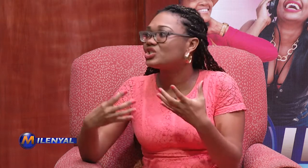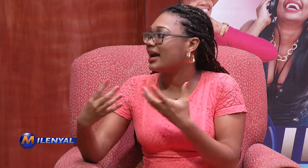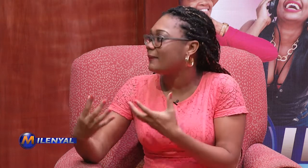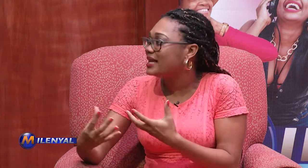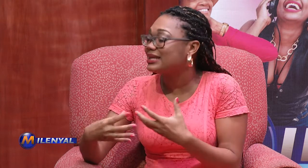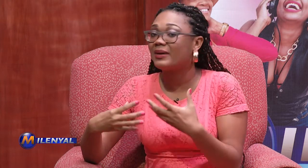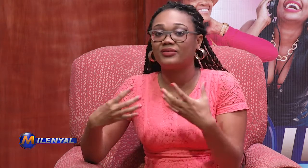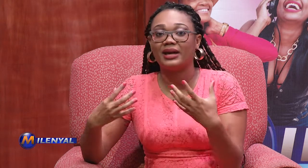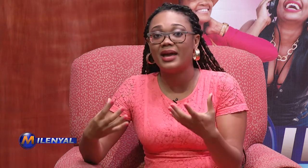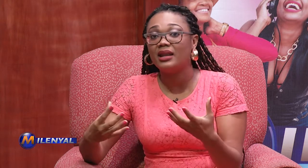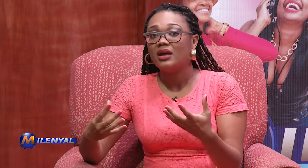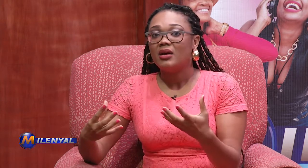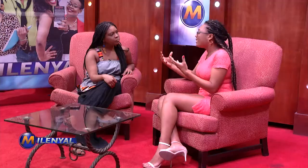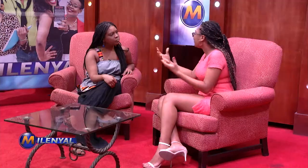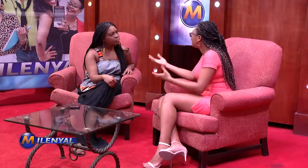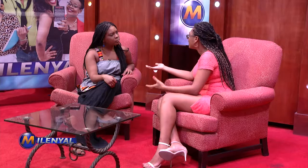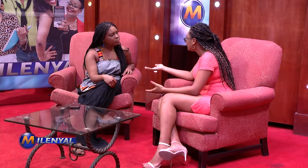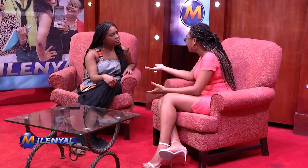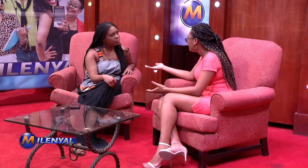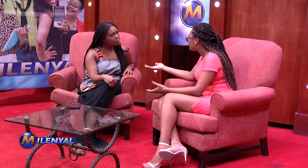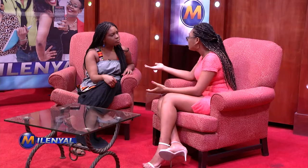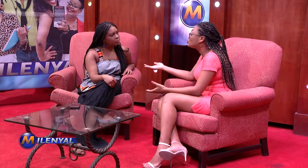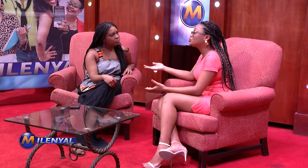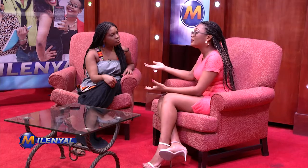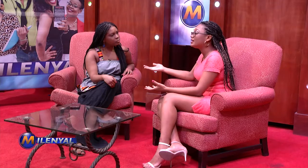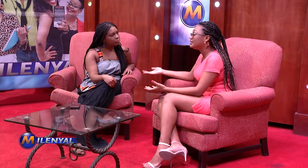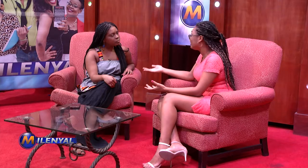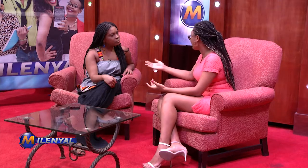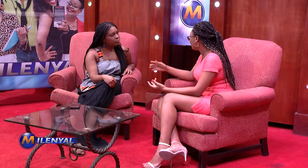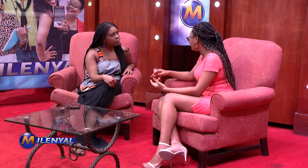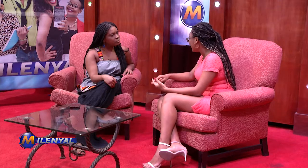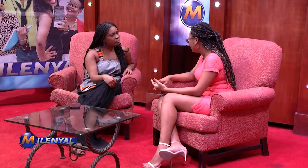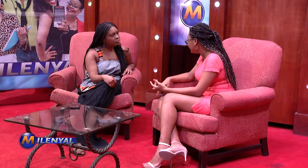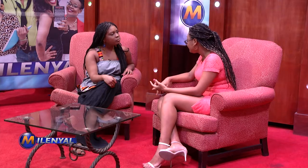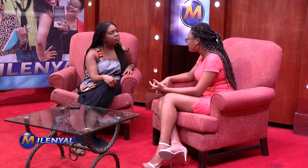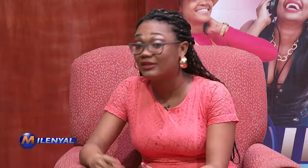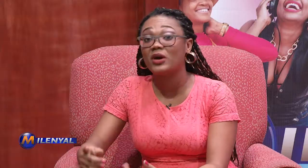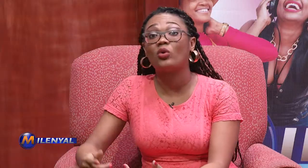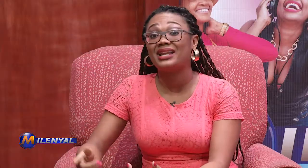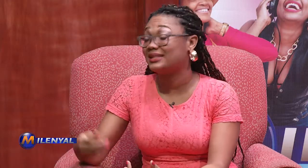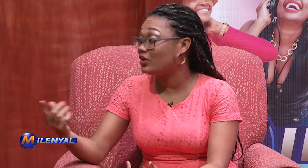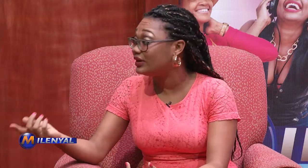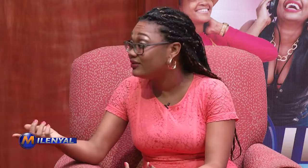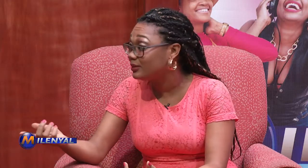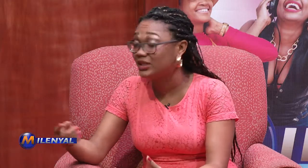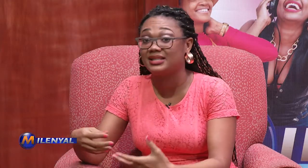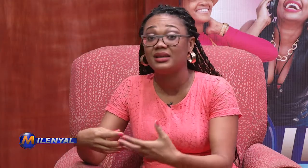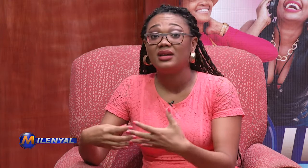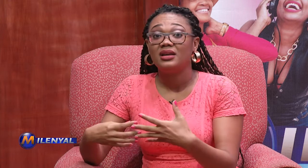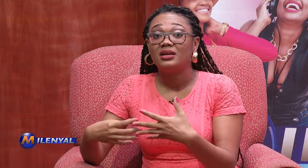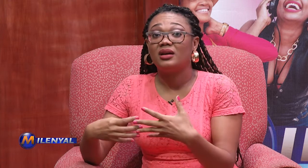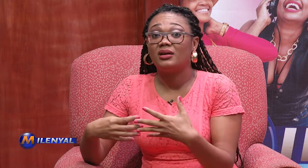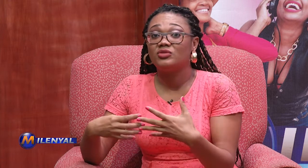le projet à Belle, ça, on va le faire à Belle. Mais à la fin de la journée, ils ont toujours demandé. Des fois, ils ne sont pas allés. Des fois, ils ont laissé leur arriver. Peut-être